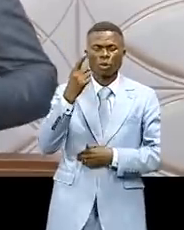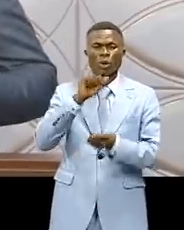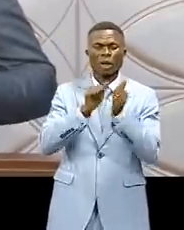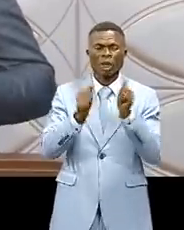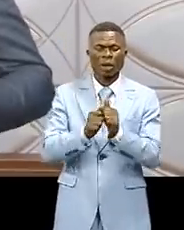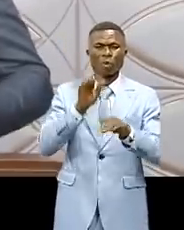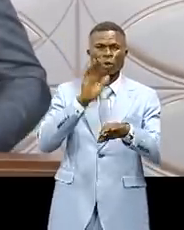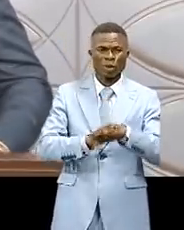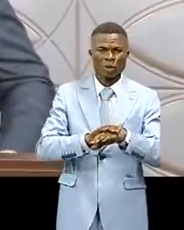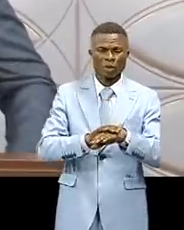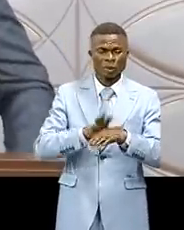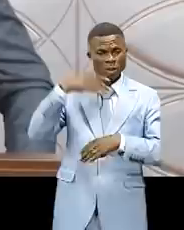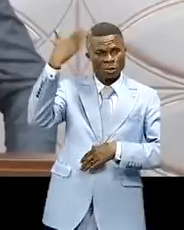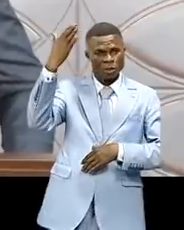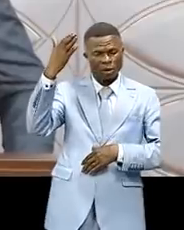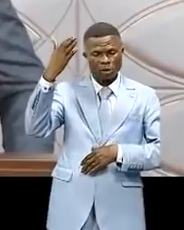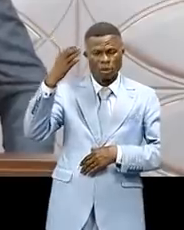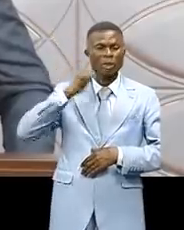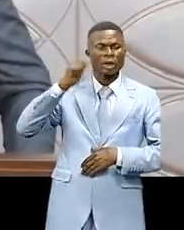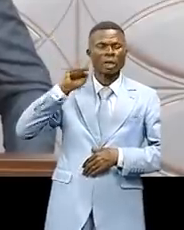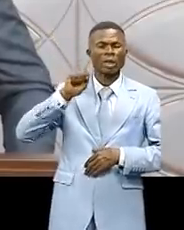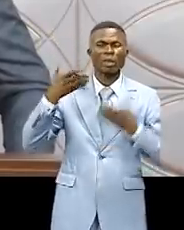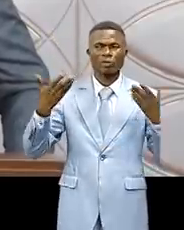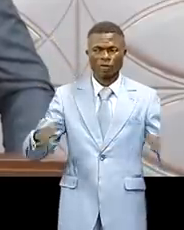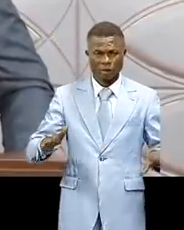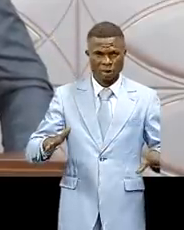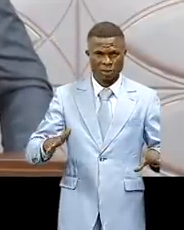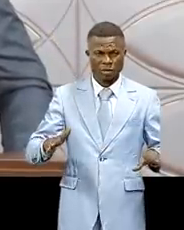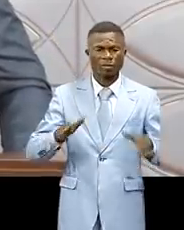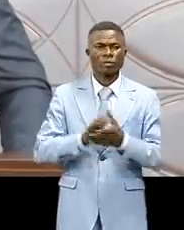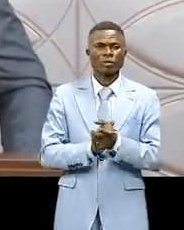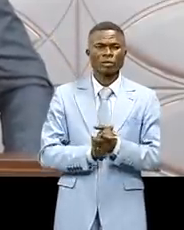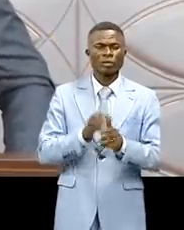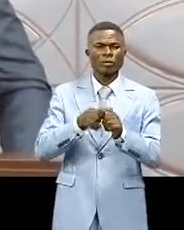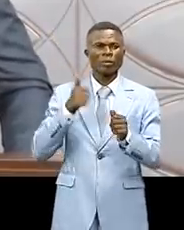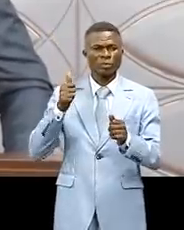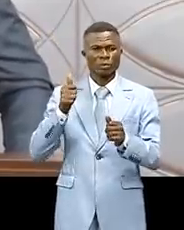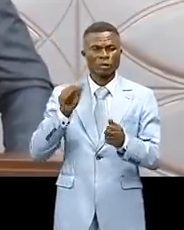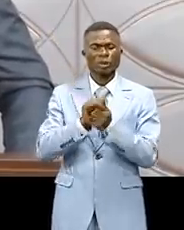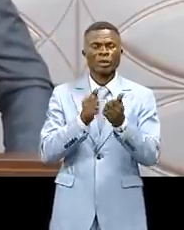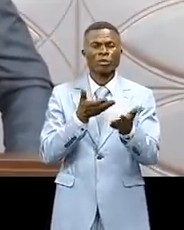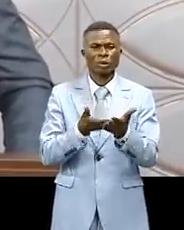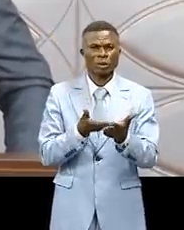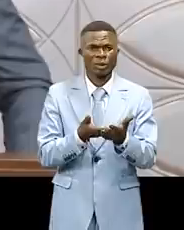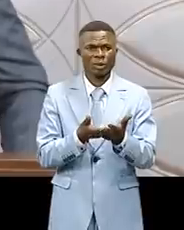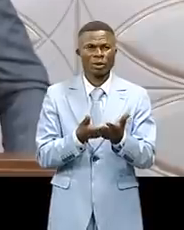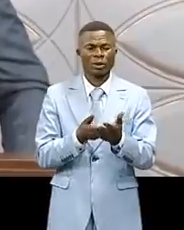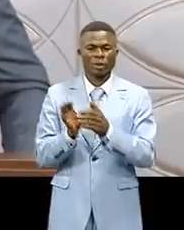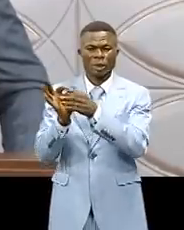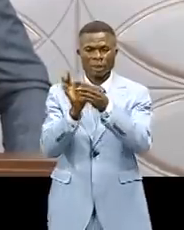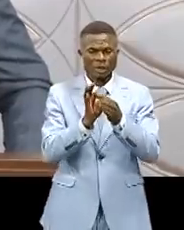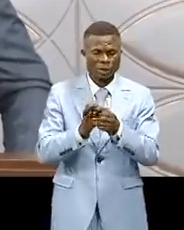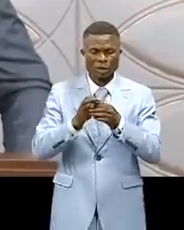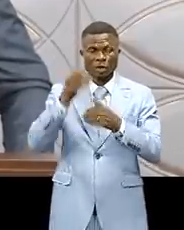attendait au lendemain de la décolonisation héritière de sa devancière l'union africaine ne